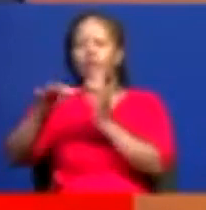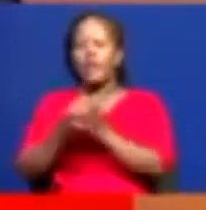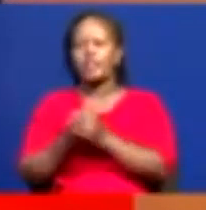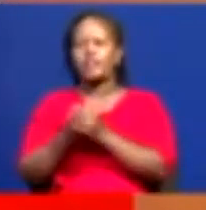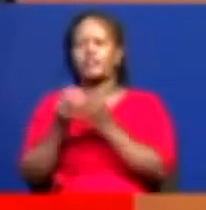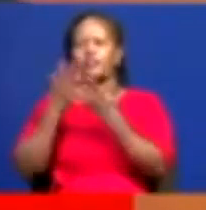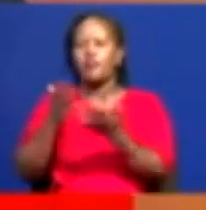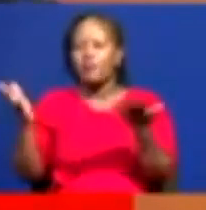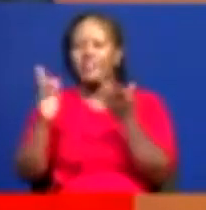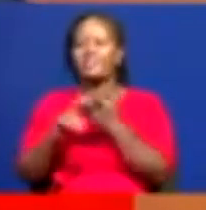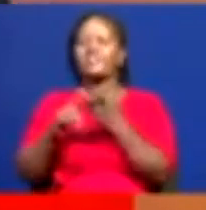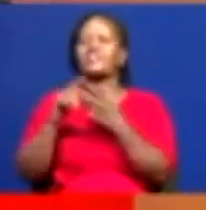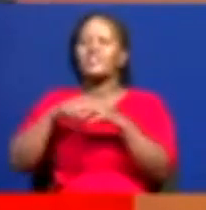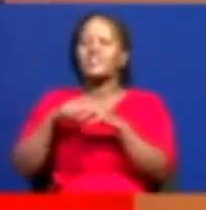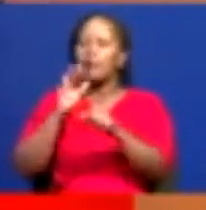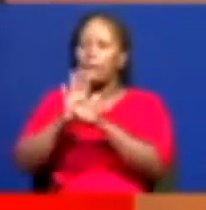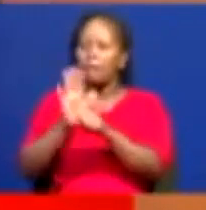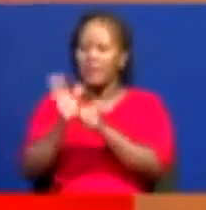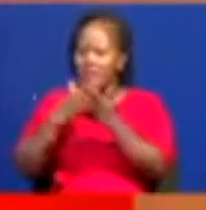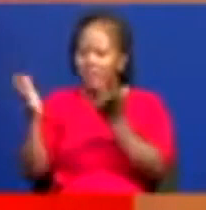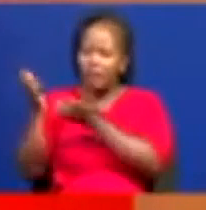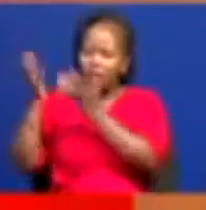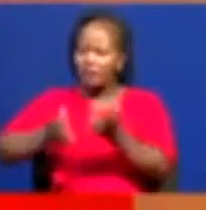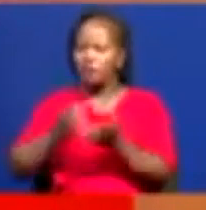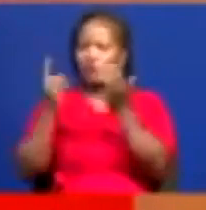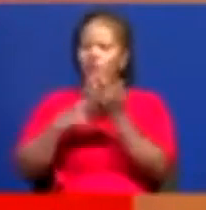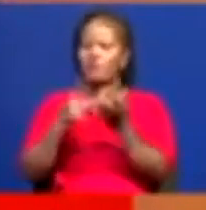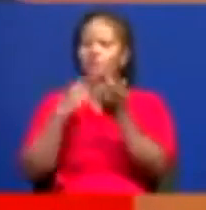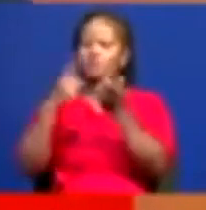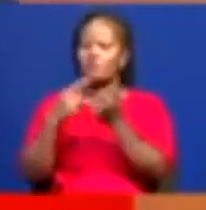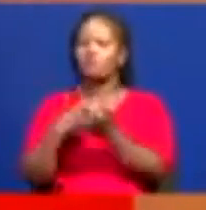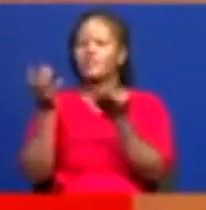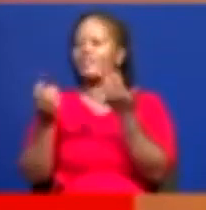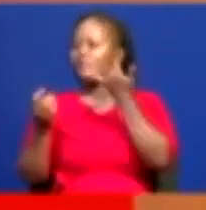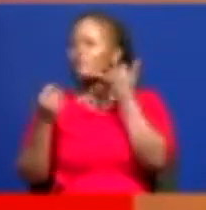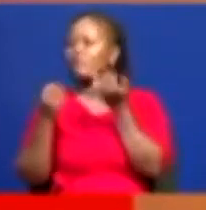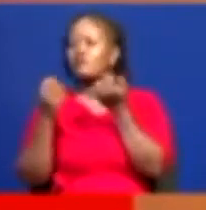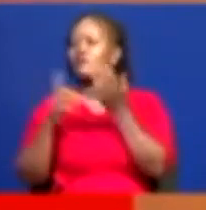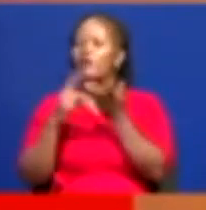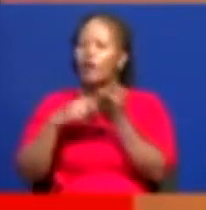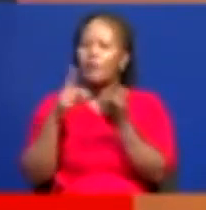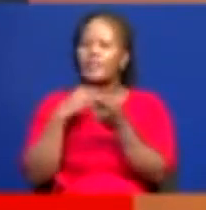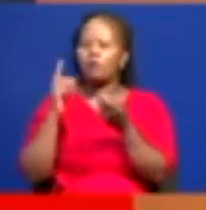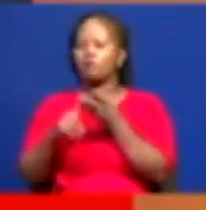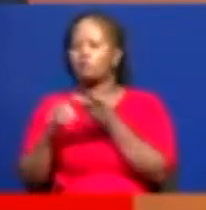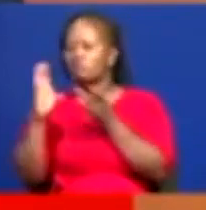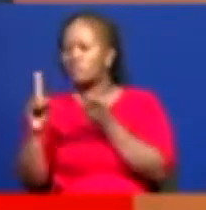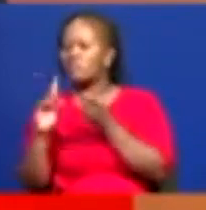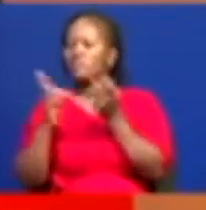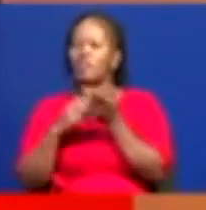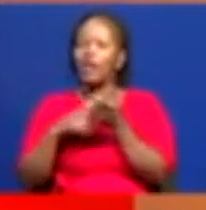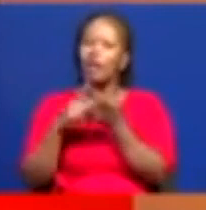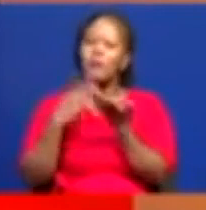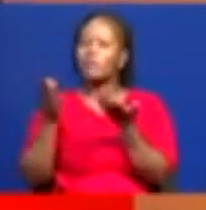vifaa containers zinapoingia unahesabiwa iko na simu ngapi, iko na CD ngapi, iko na